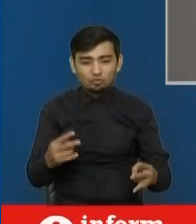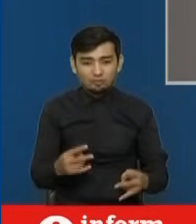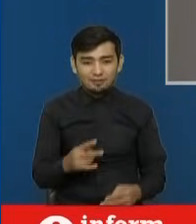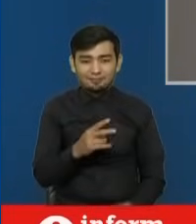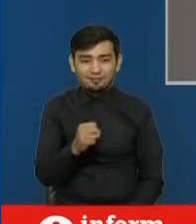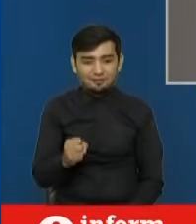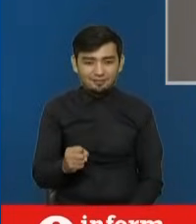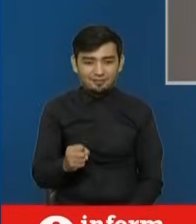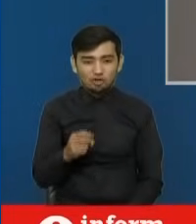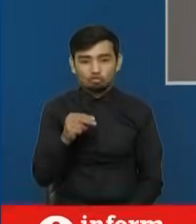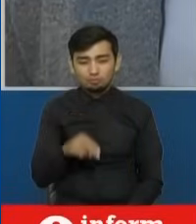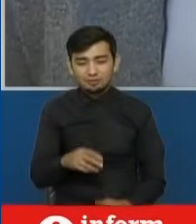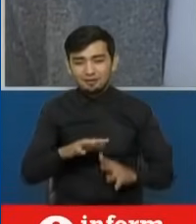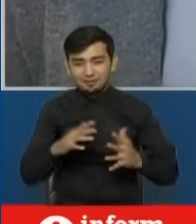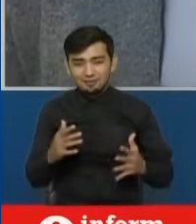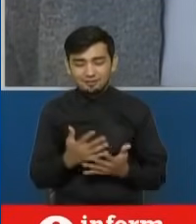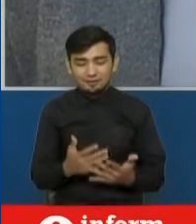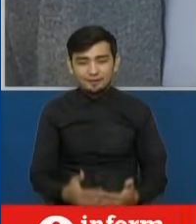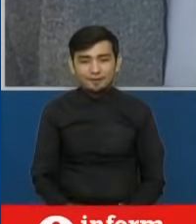на тивные